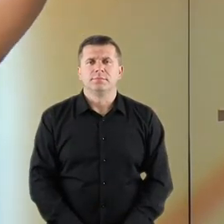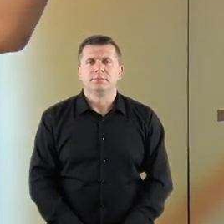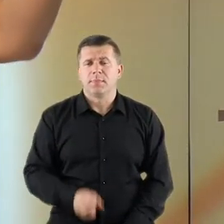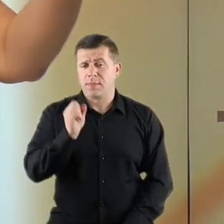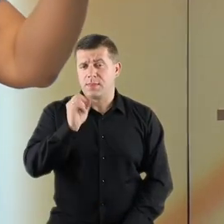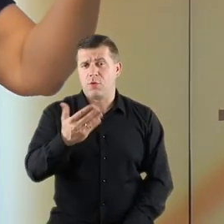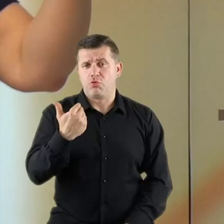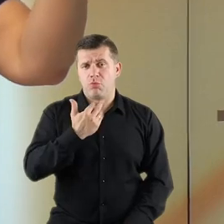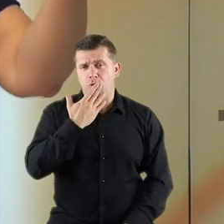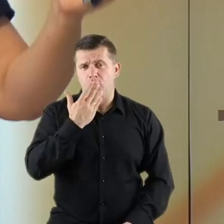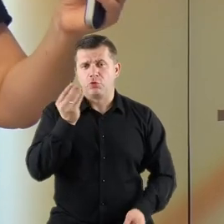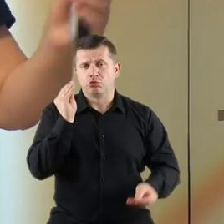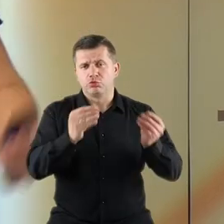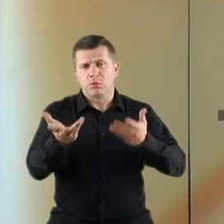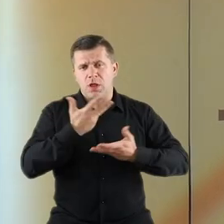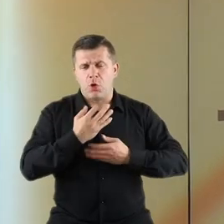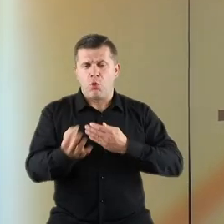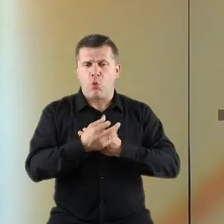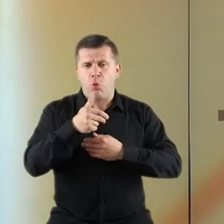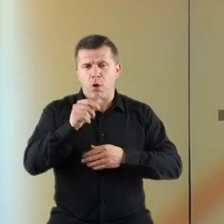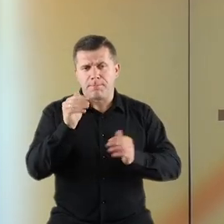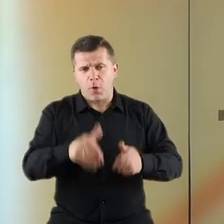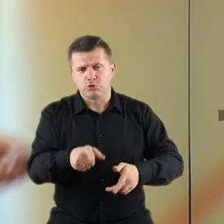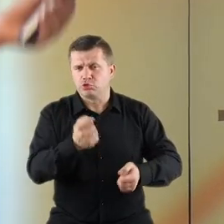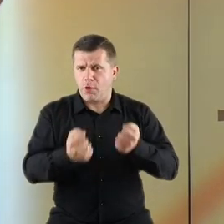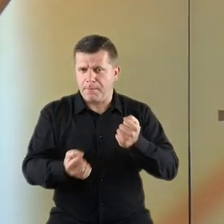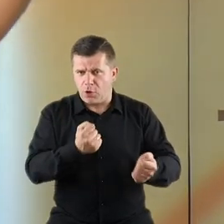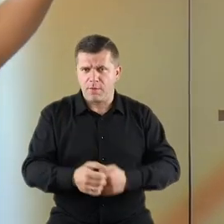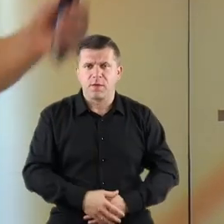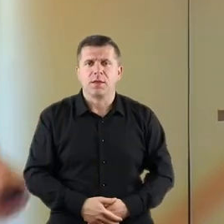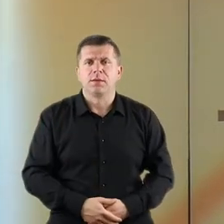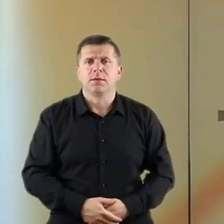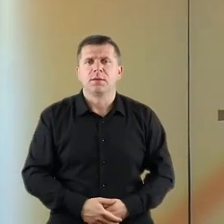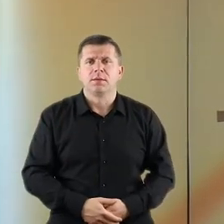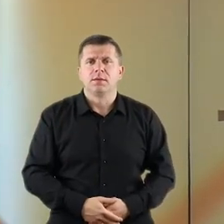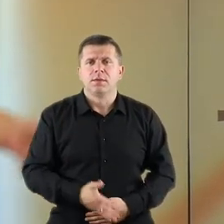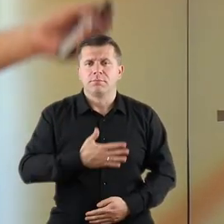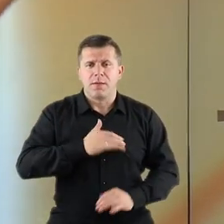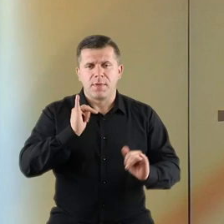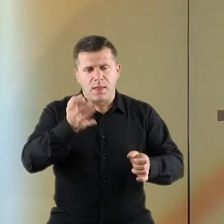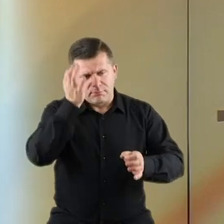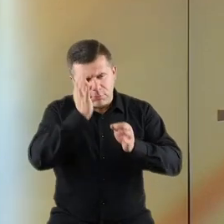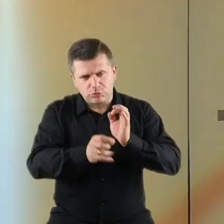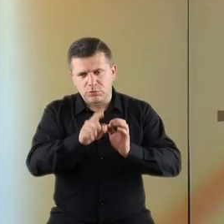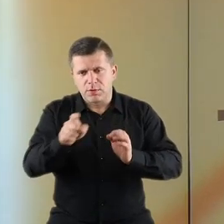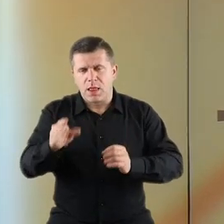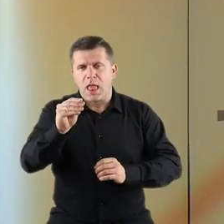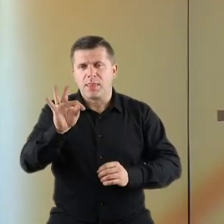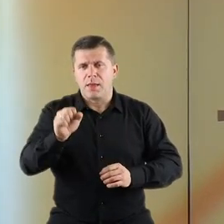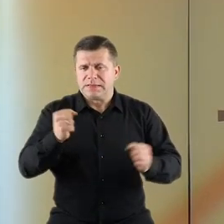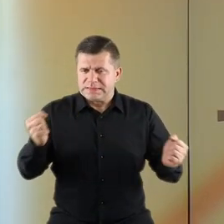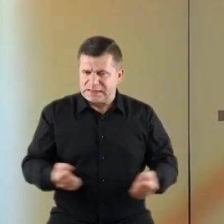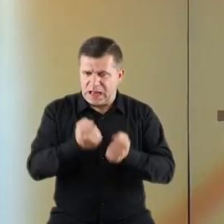jak powiedziałam strojeni na urok może być trochę skomplikowane i mamy tutaj poszczególne etapy czyli staranne